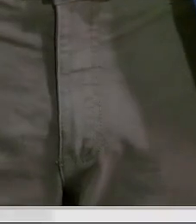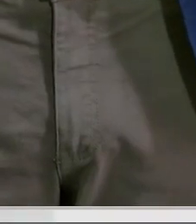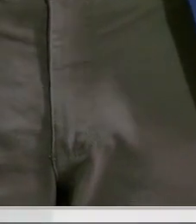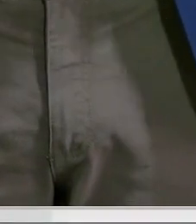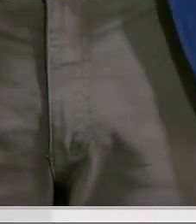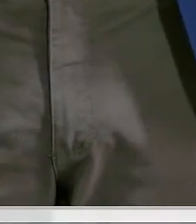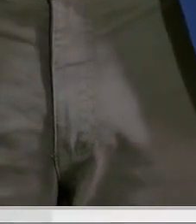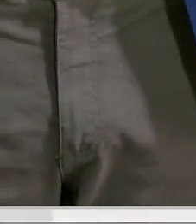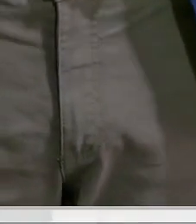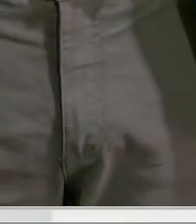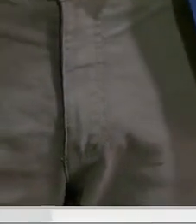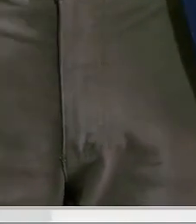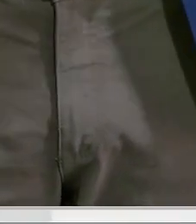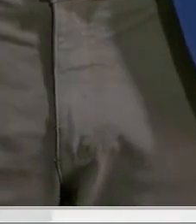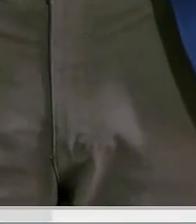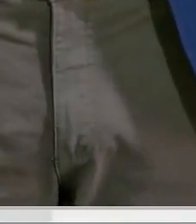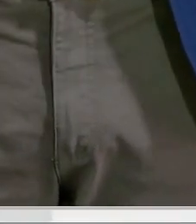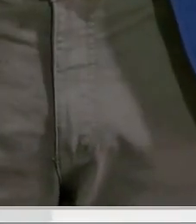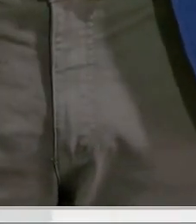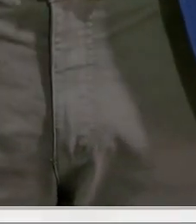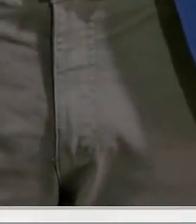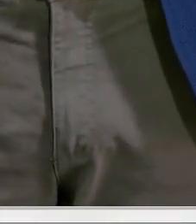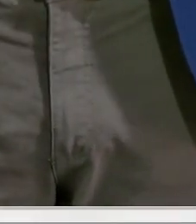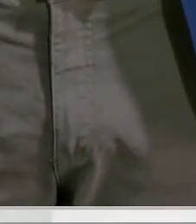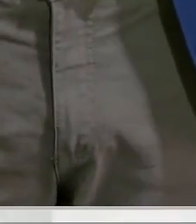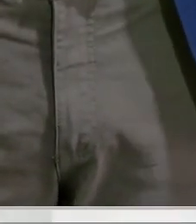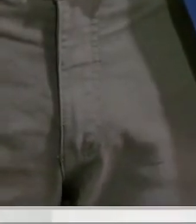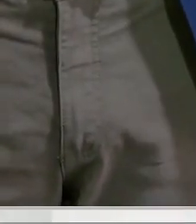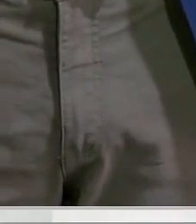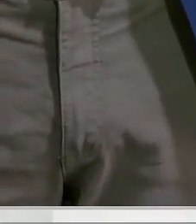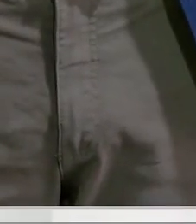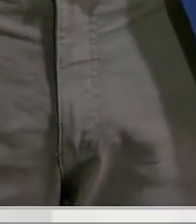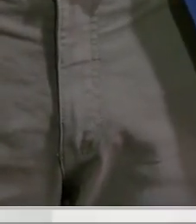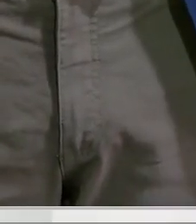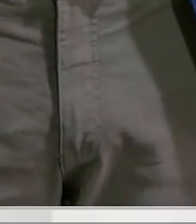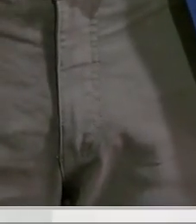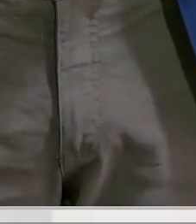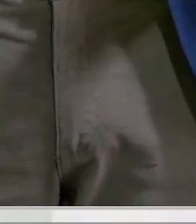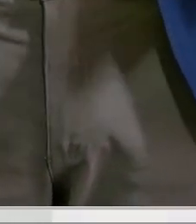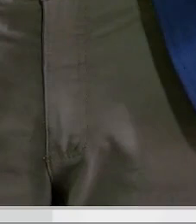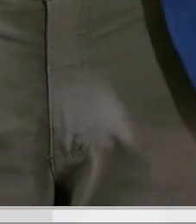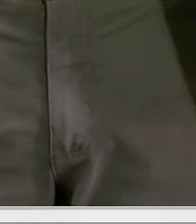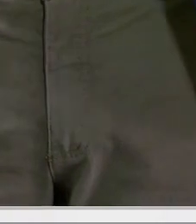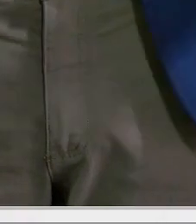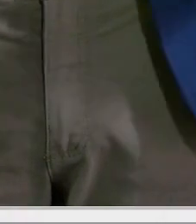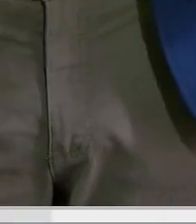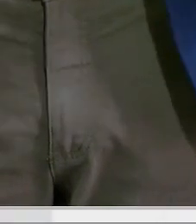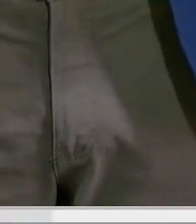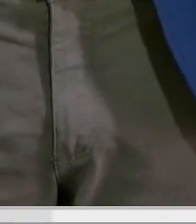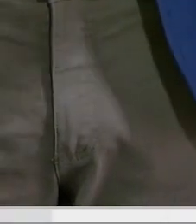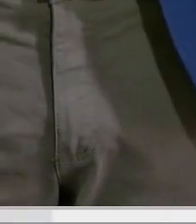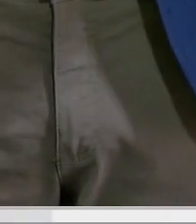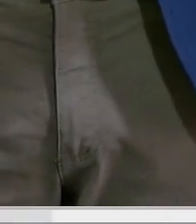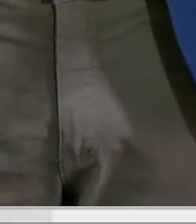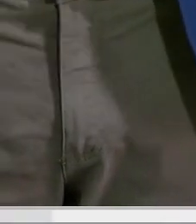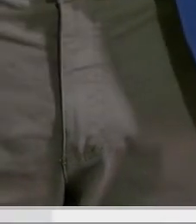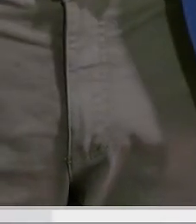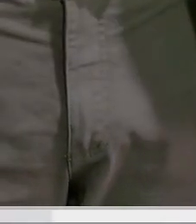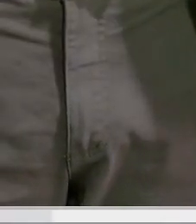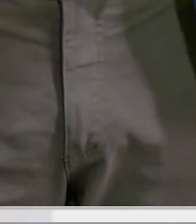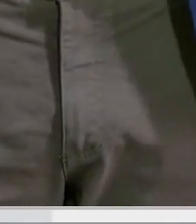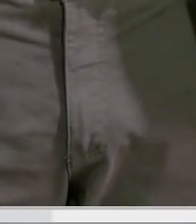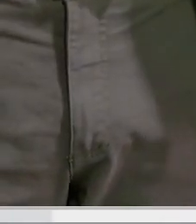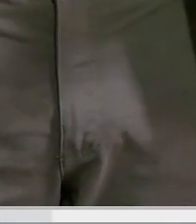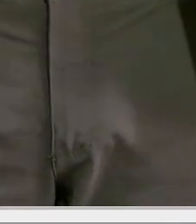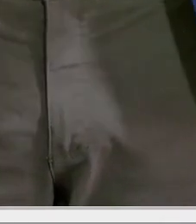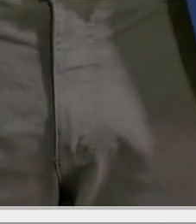una estructuració en els propers mesos, sinó una oscil·lació, podríem dir, en la normalitat en